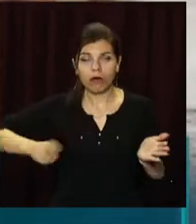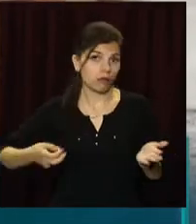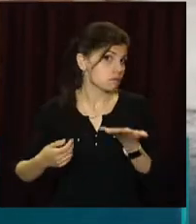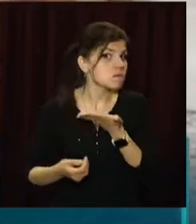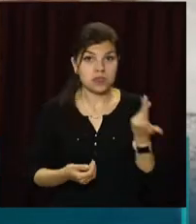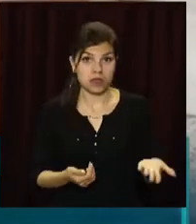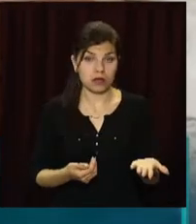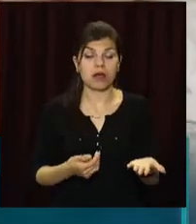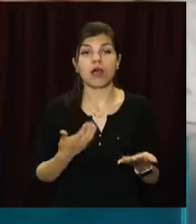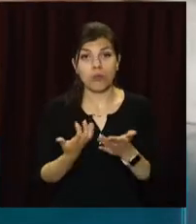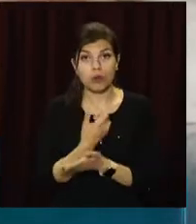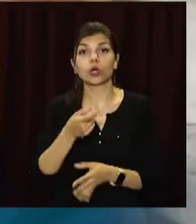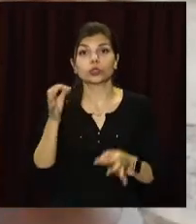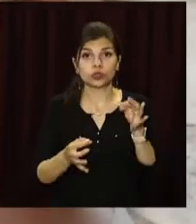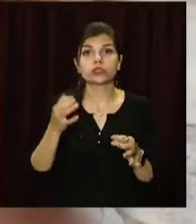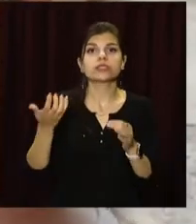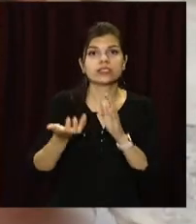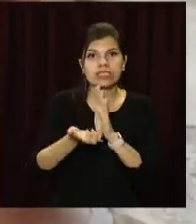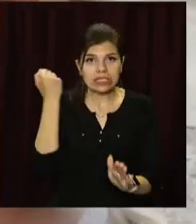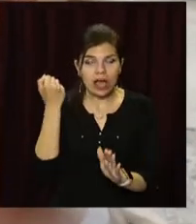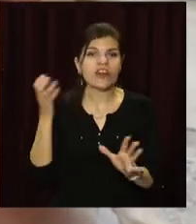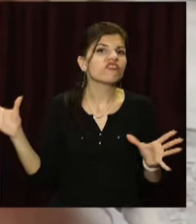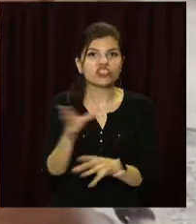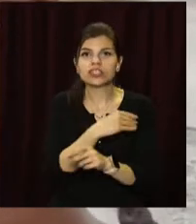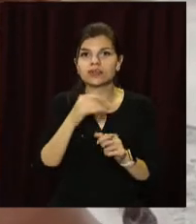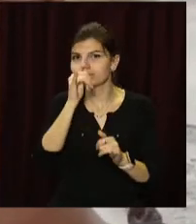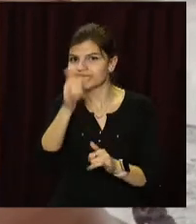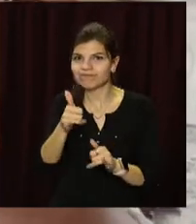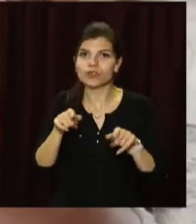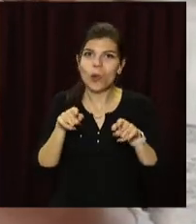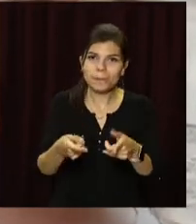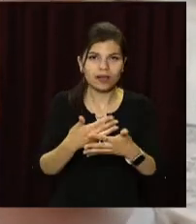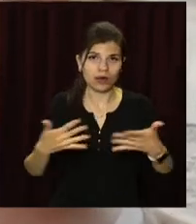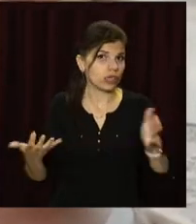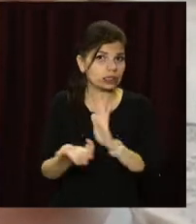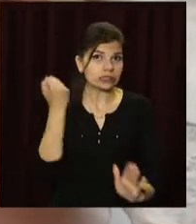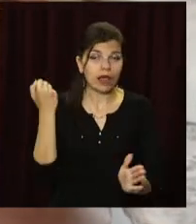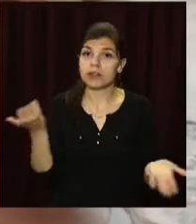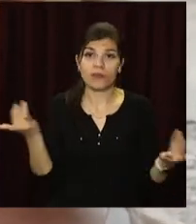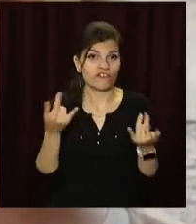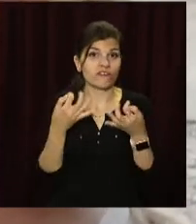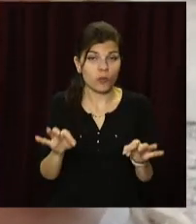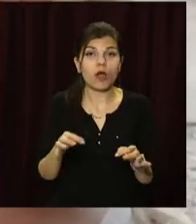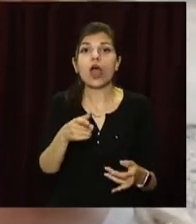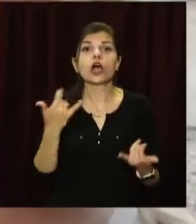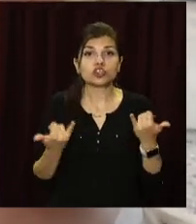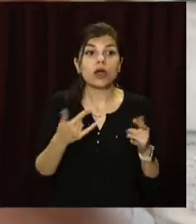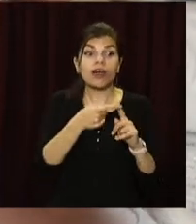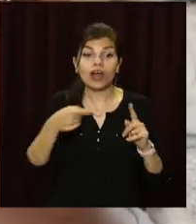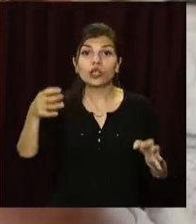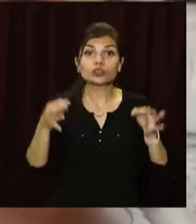Тому сьогодні суд зняв з неї всі обмеження. І зараз ми будемо протягом судового